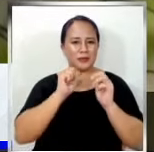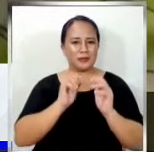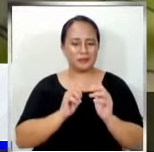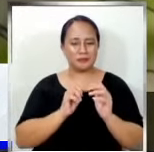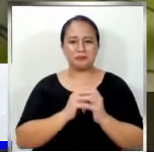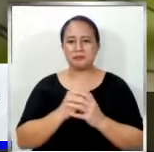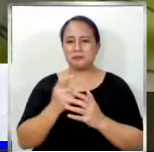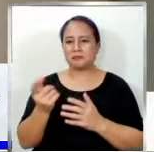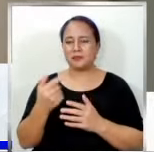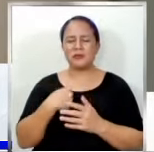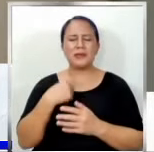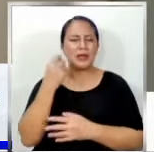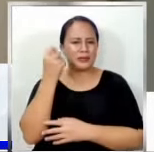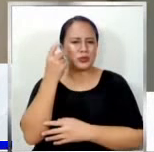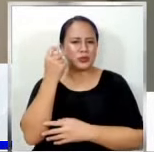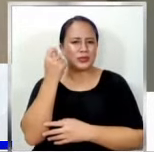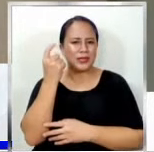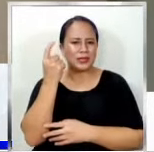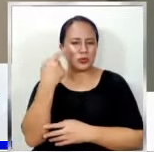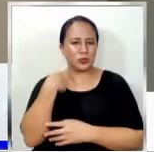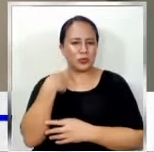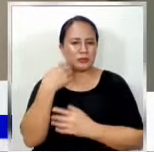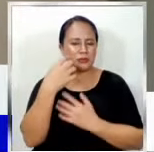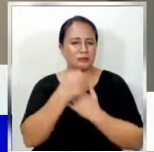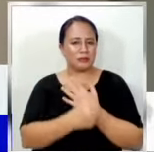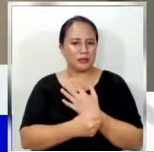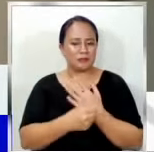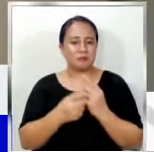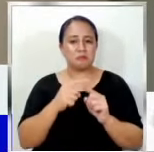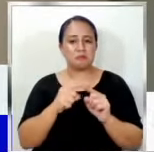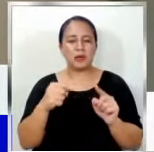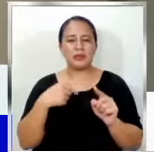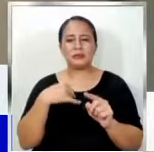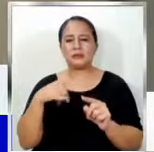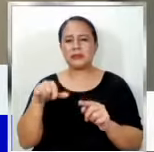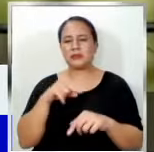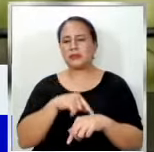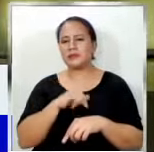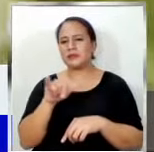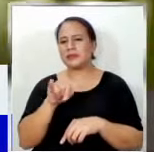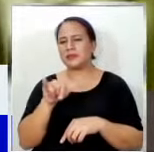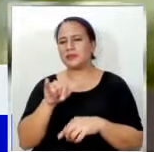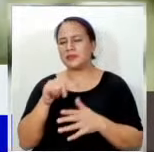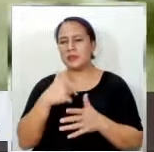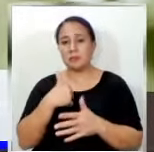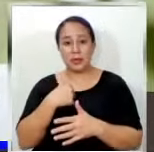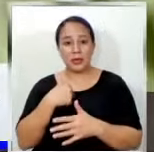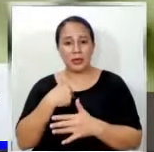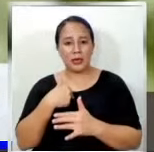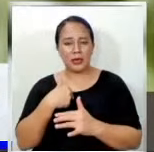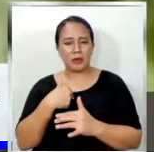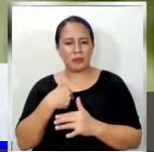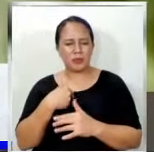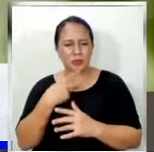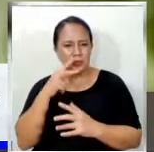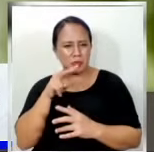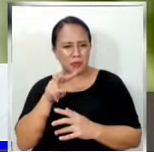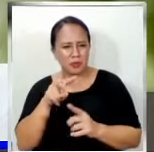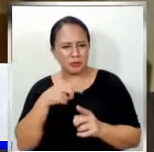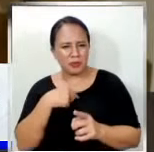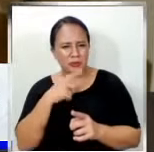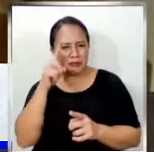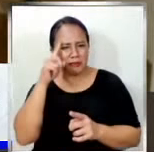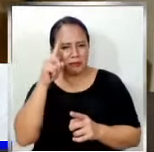din yung side niya. Pero at the same time, parang kahit ako, pag tinapanood ko siya, naiirita ako sa